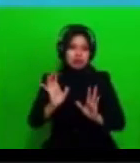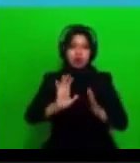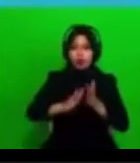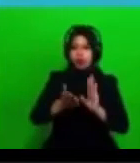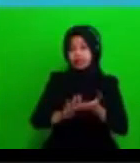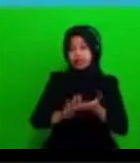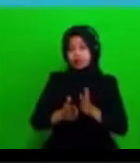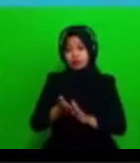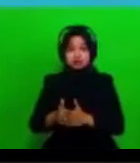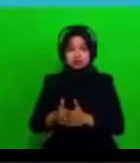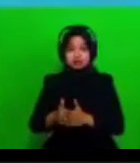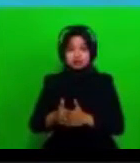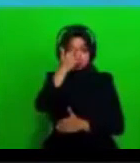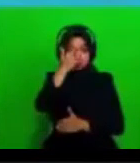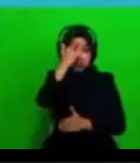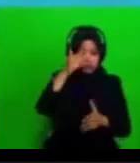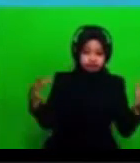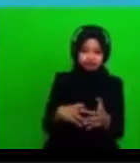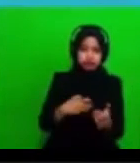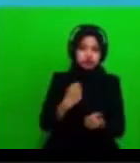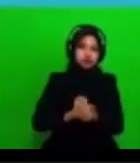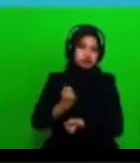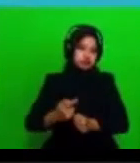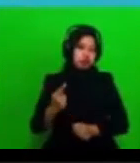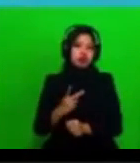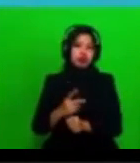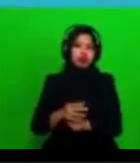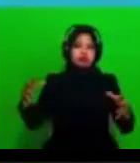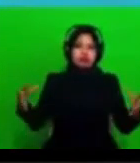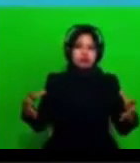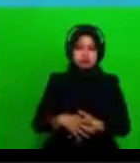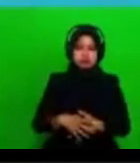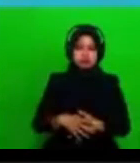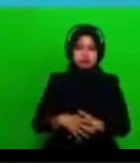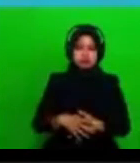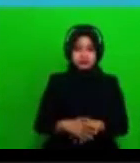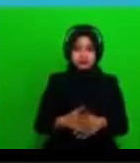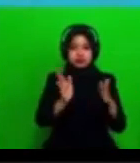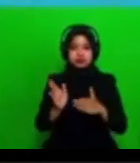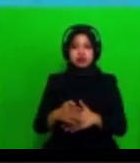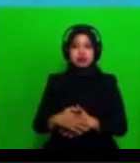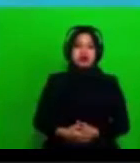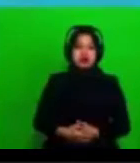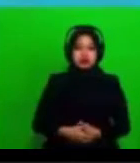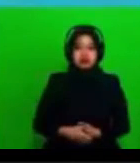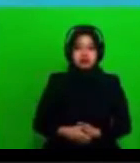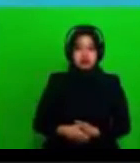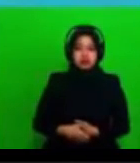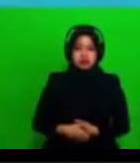Sebuah komunitas kelompok belajar yang dikelola oleh komunitas guru penggerak. Nah, itu platform guru. Slide berikutnya.